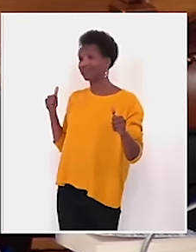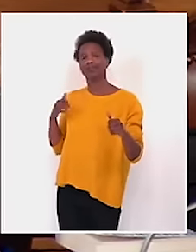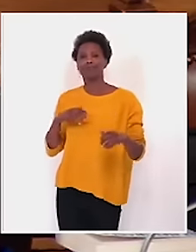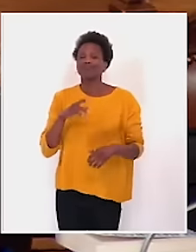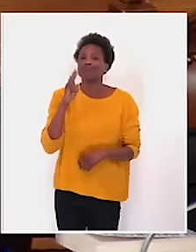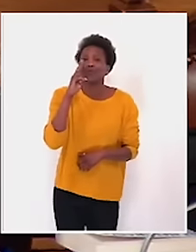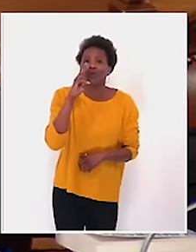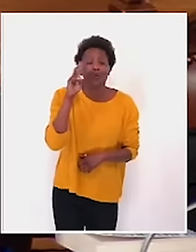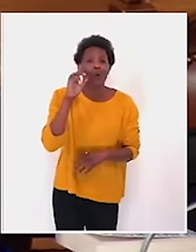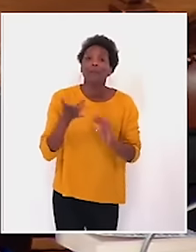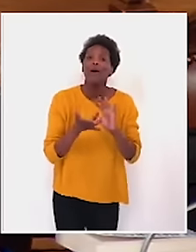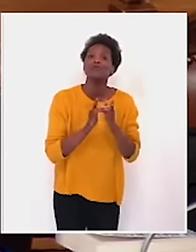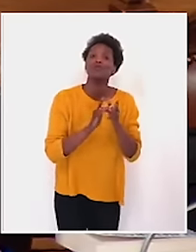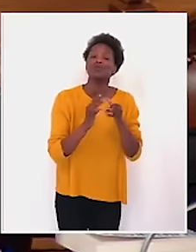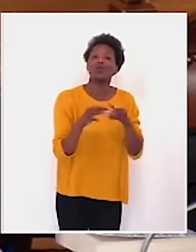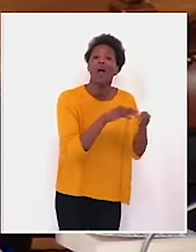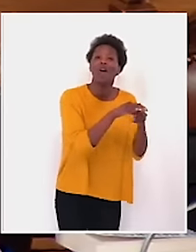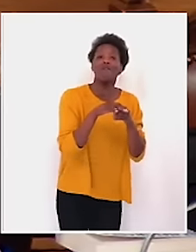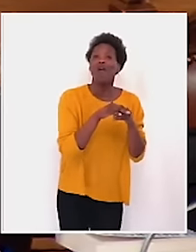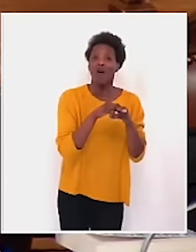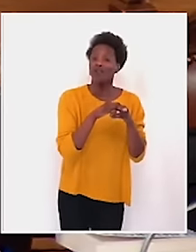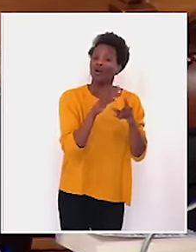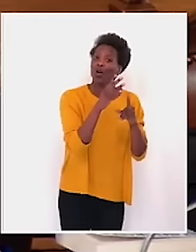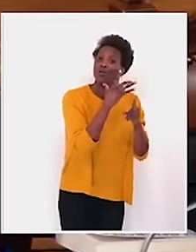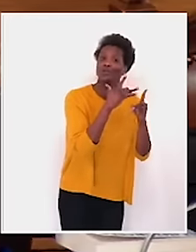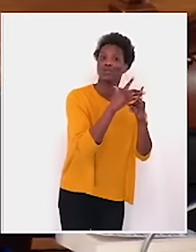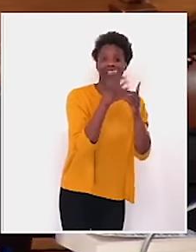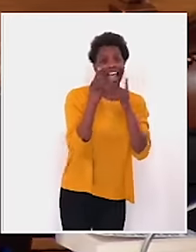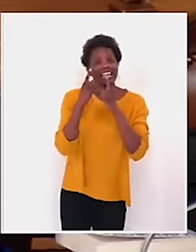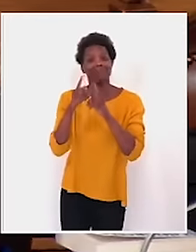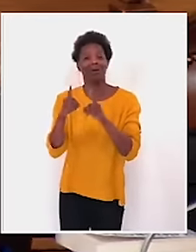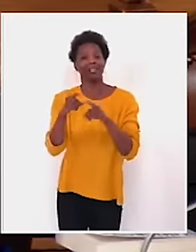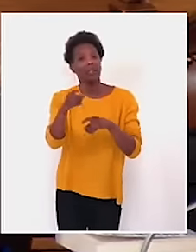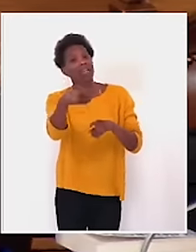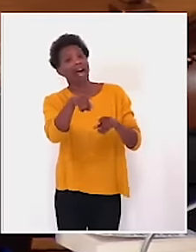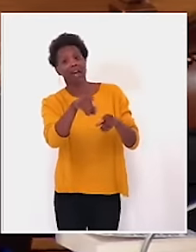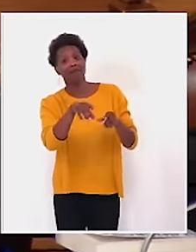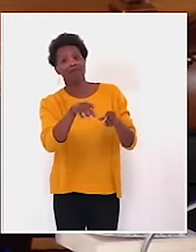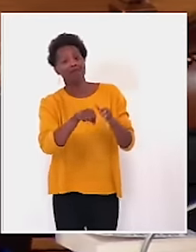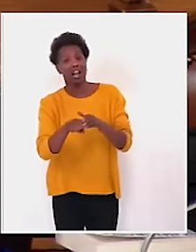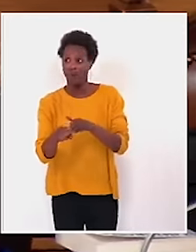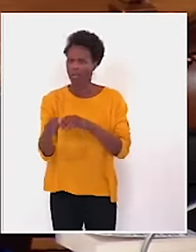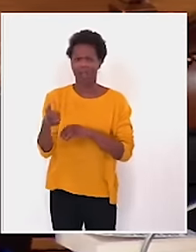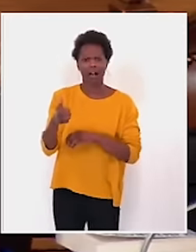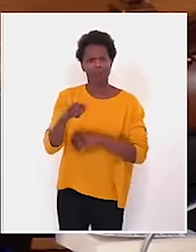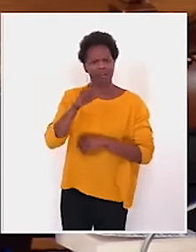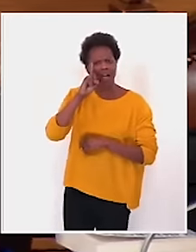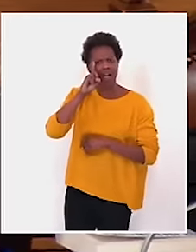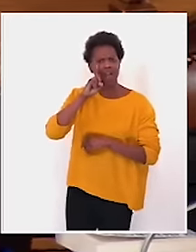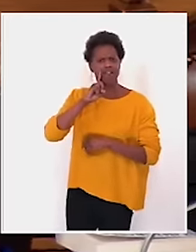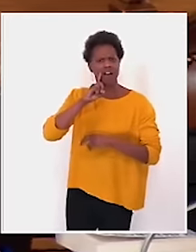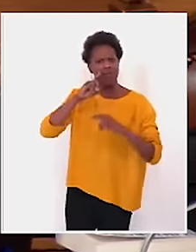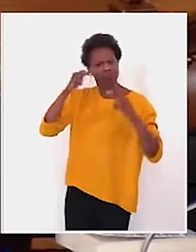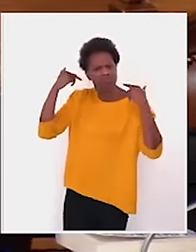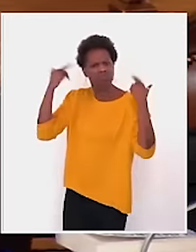et puis la droite, alors que c'était quand même un personnage révolutionnaire, anarchiste, féministe, qui a participé à la Commune de Paris et qui a